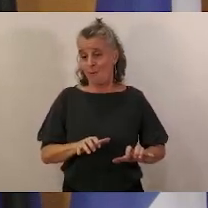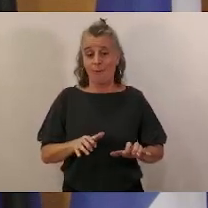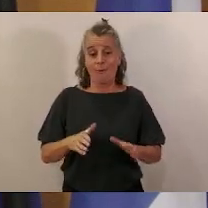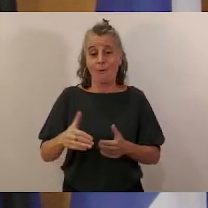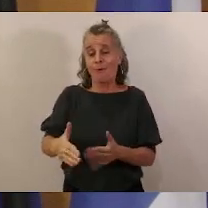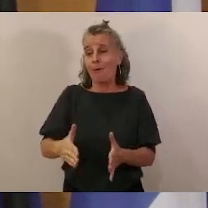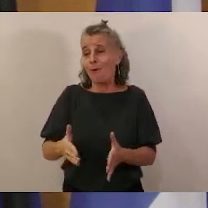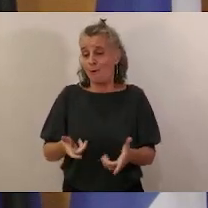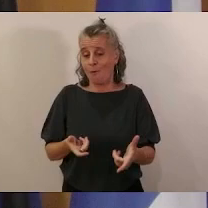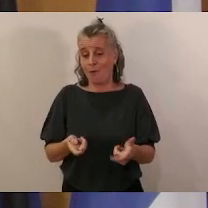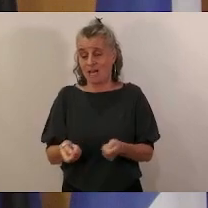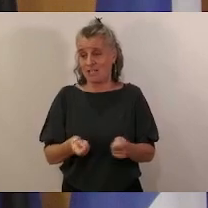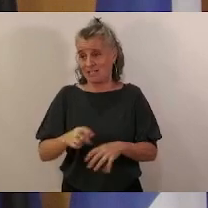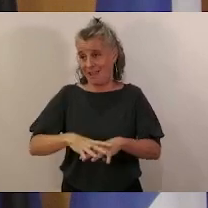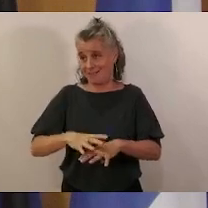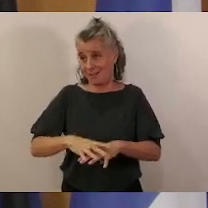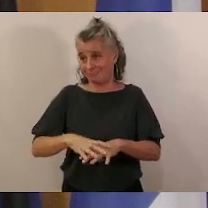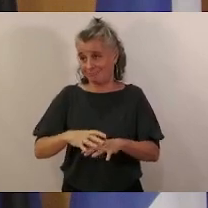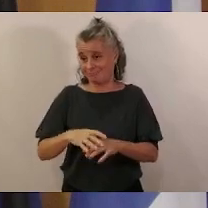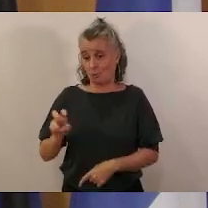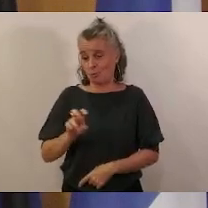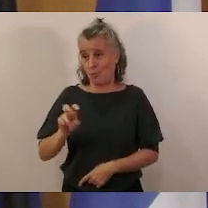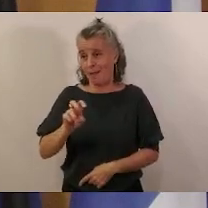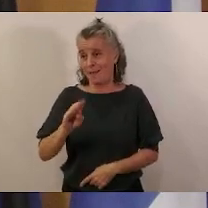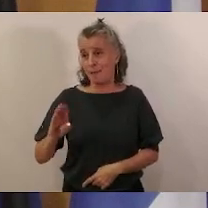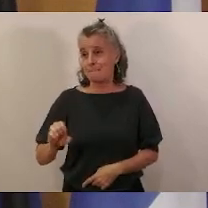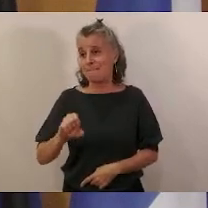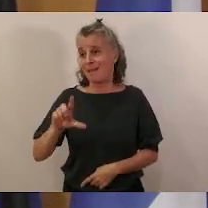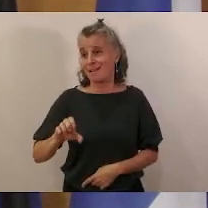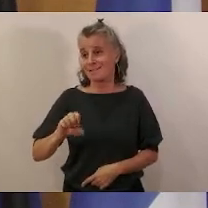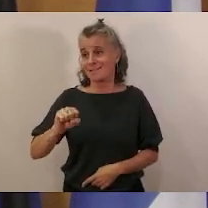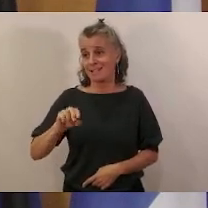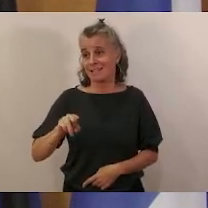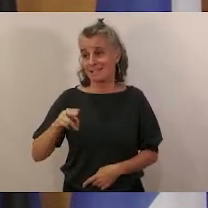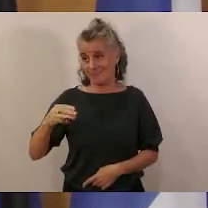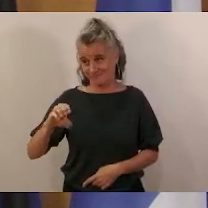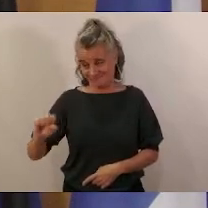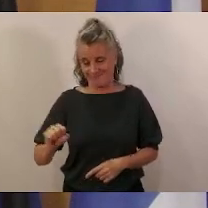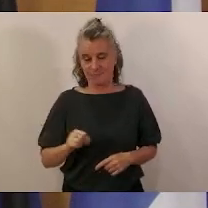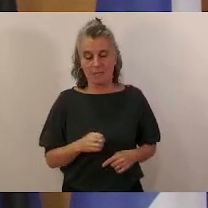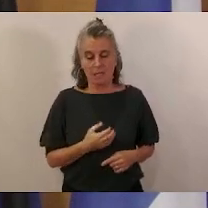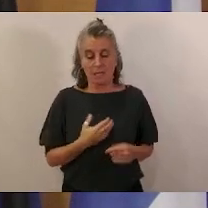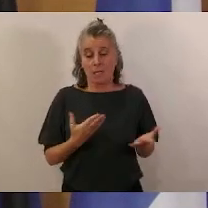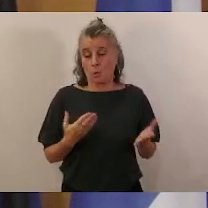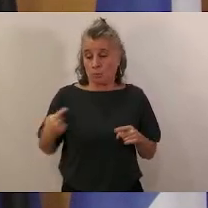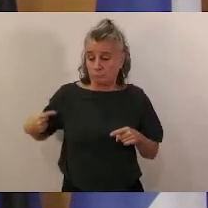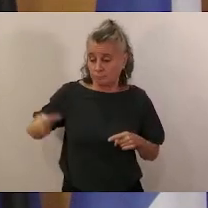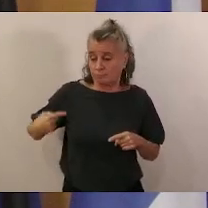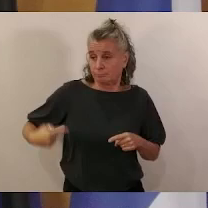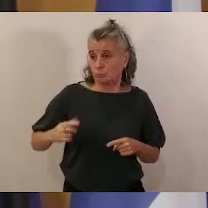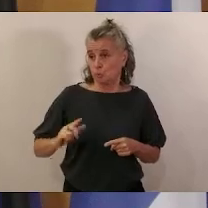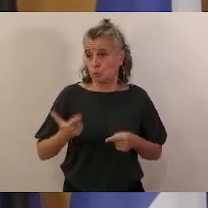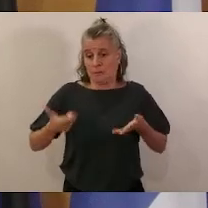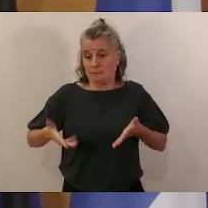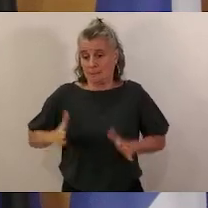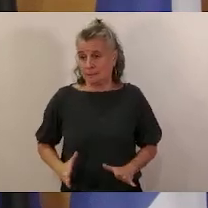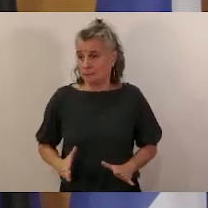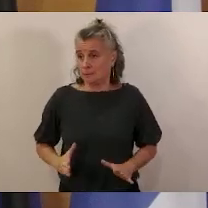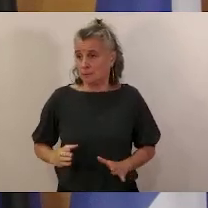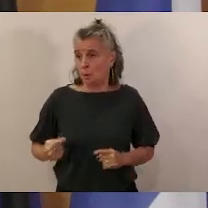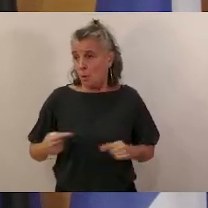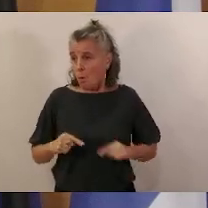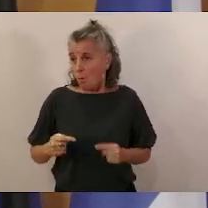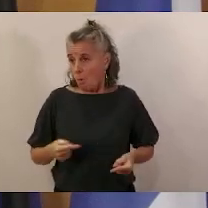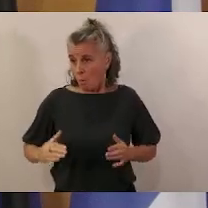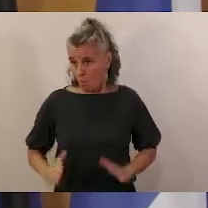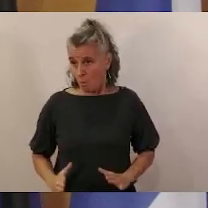de Noailles-Belzins. Et donc c'est donc la deuxième délibération où nous parlons de la régie de quartier qui est en plein démarrage